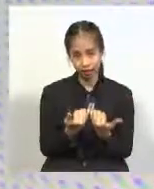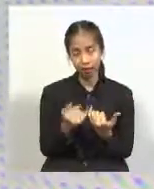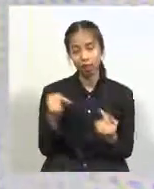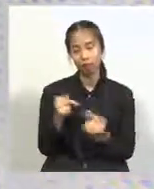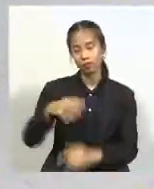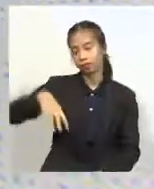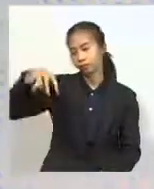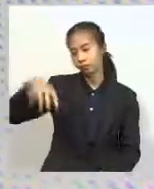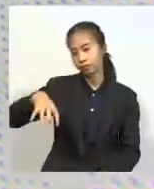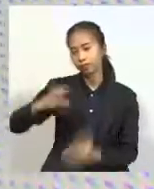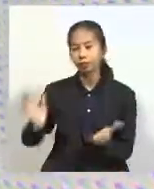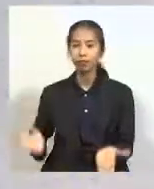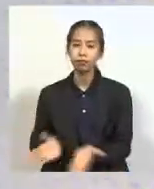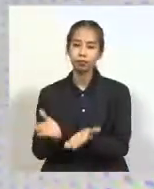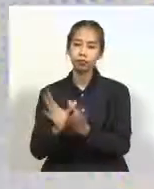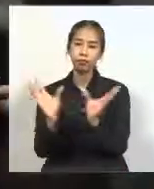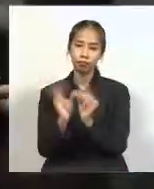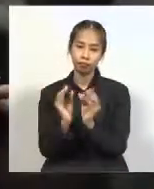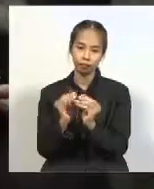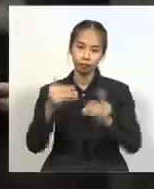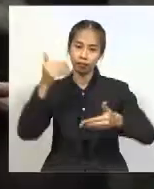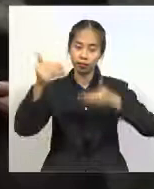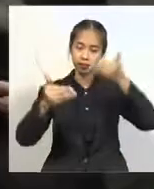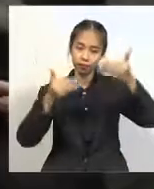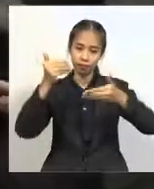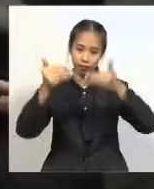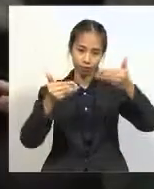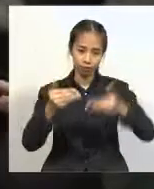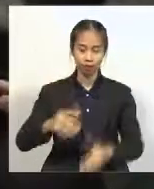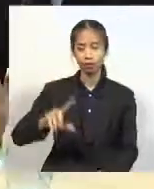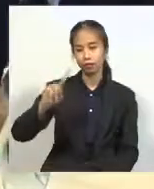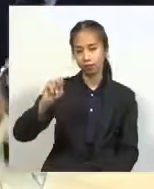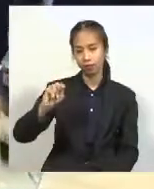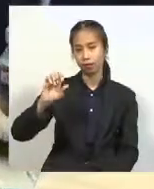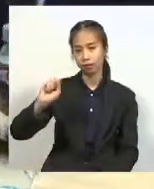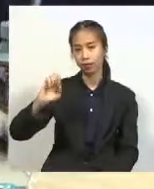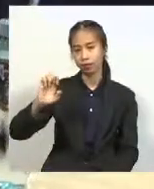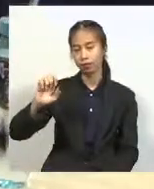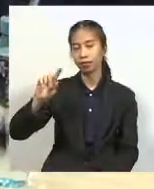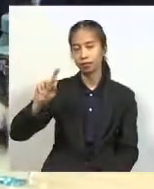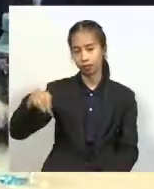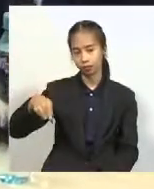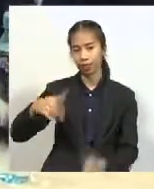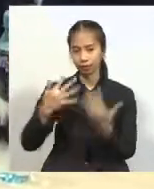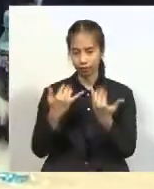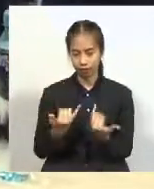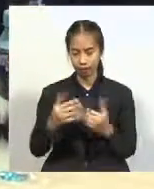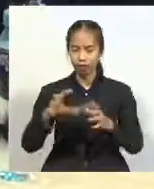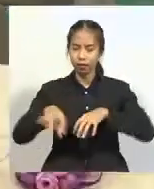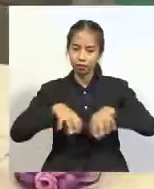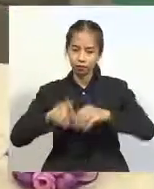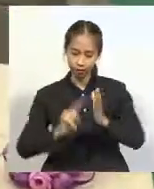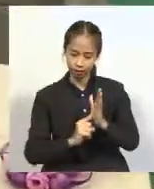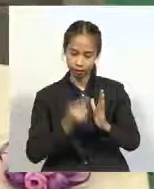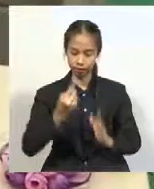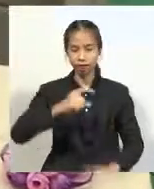ของสำนักงานส่งเสริมการจัดการประชุมนิทรรศการองค์การมหาชนหรือว่าทีเซปซึ่งถือว่าเป็นการจัดงานแสดงสินค้าครั้งแรกใน